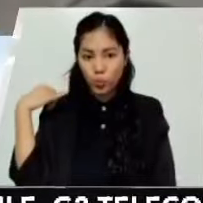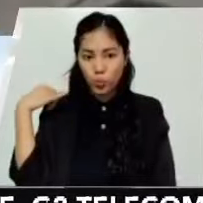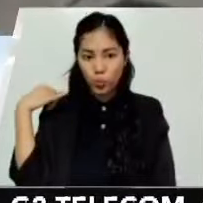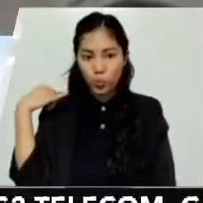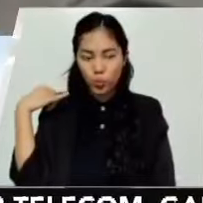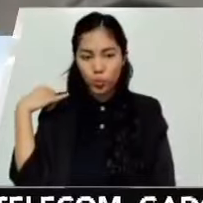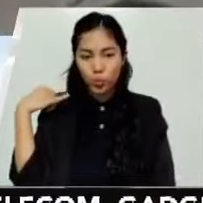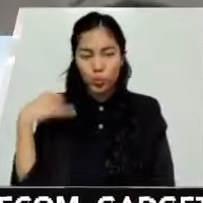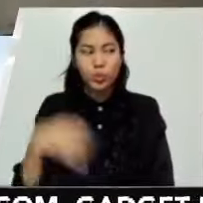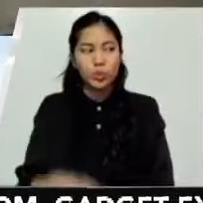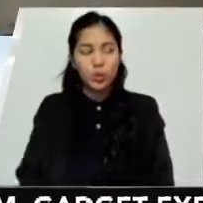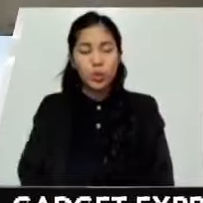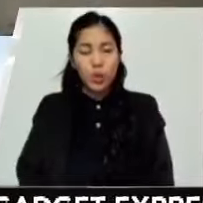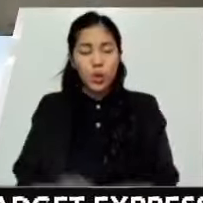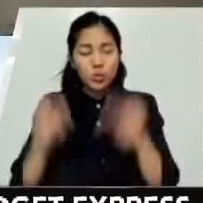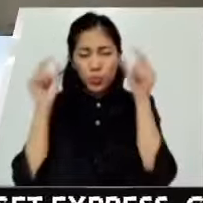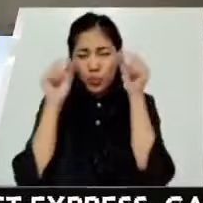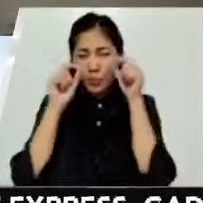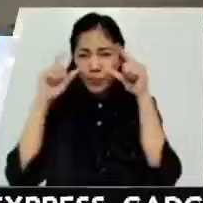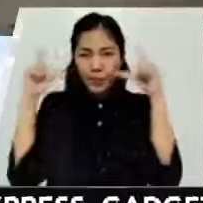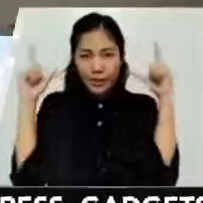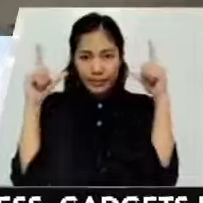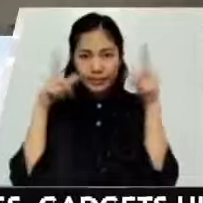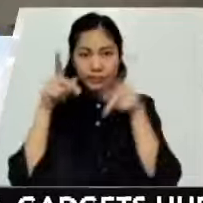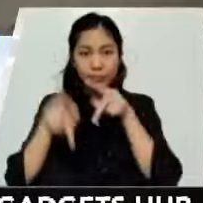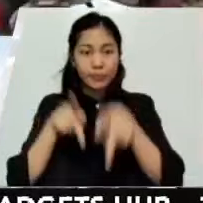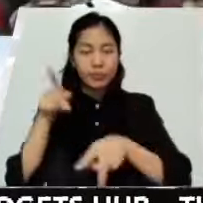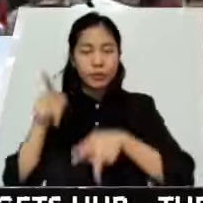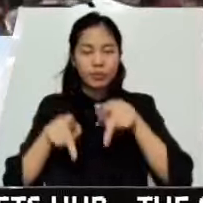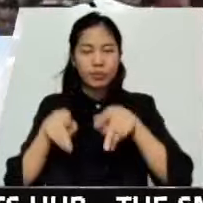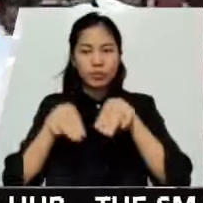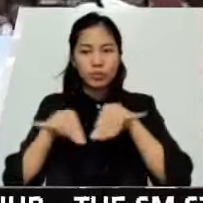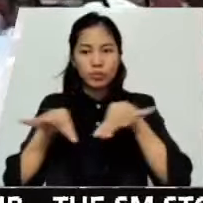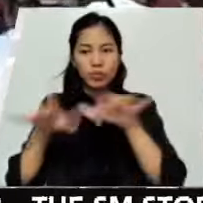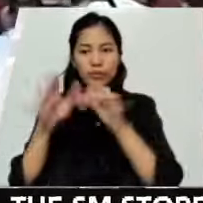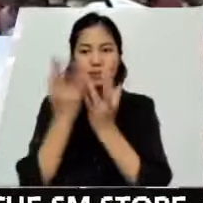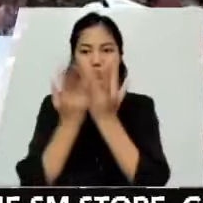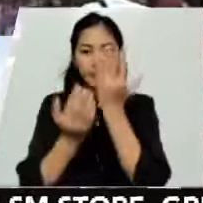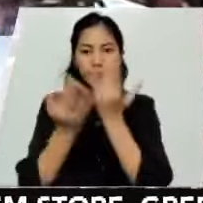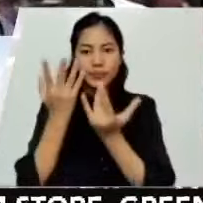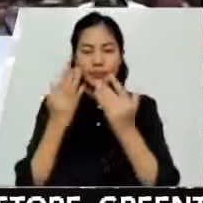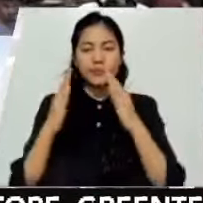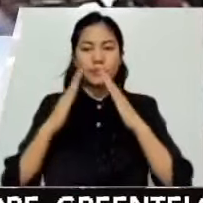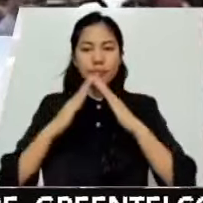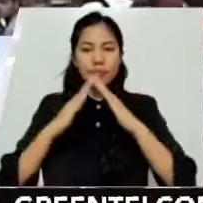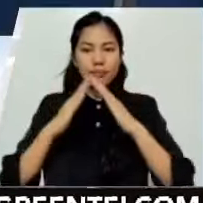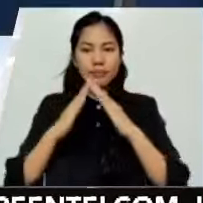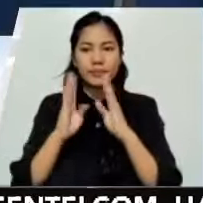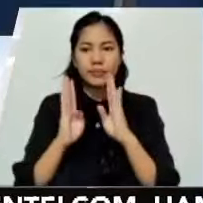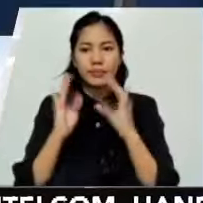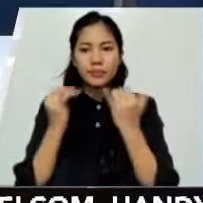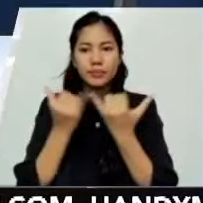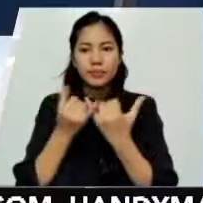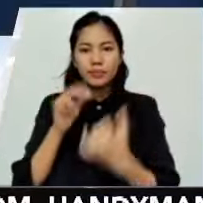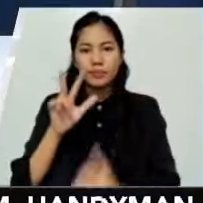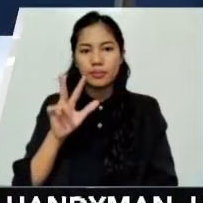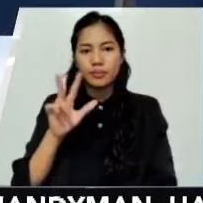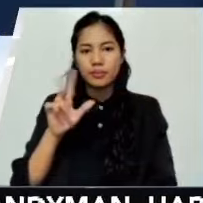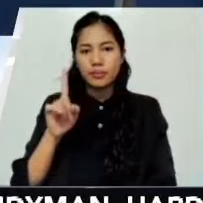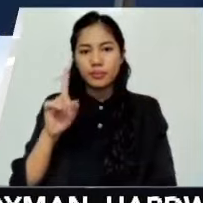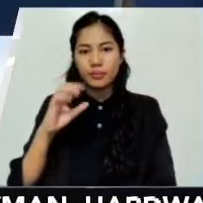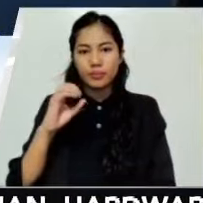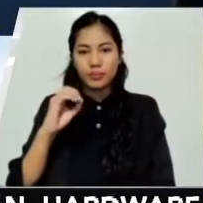Nagulat daw ang ilang residente sa bilis ng pagkalat ng apoy sa mga bahay sa barangay 310. Ang ilan po sa kanila